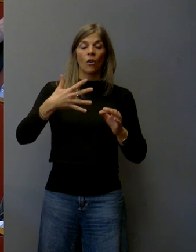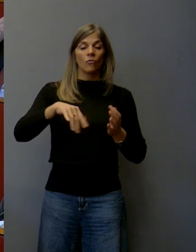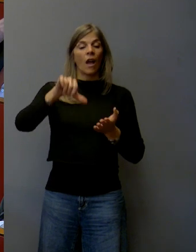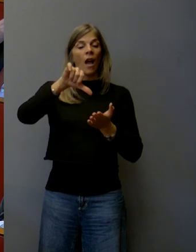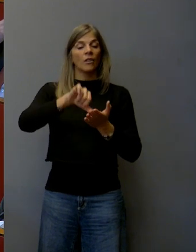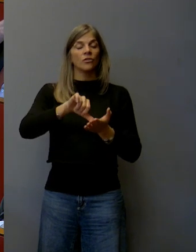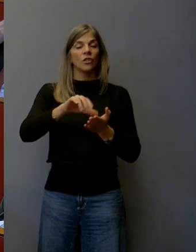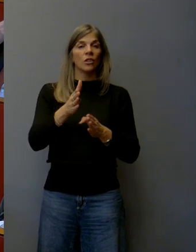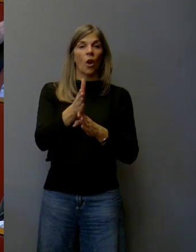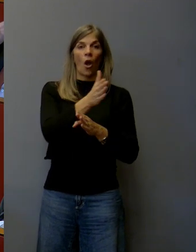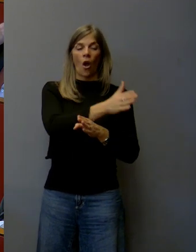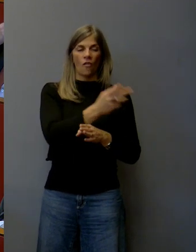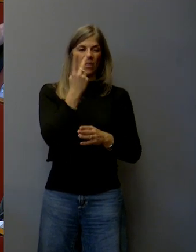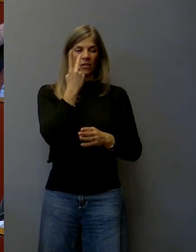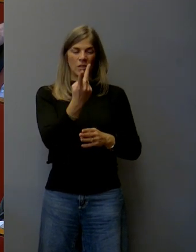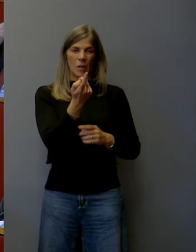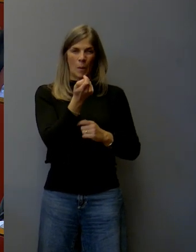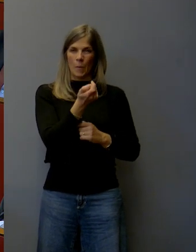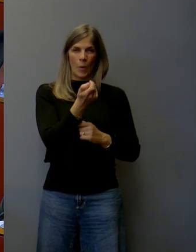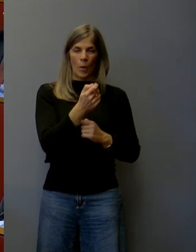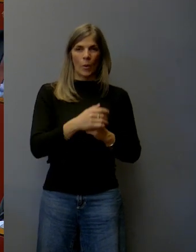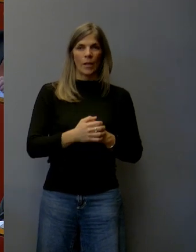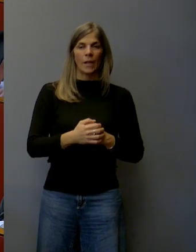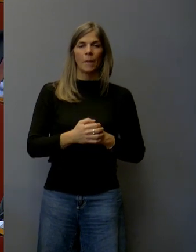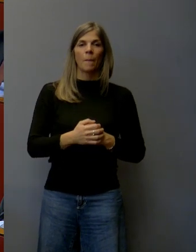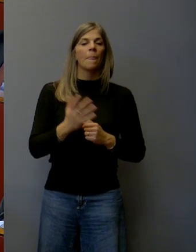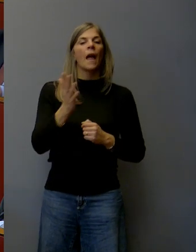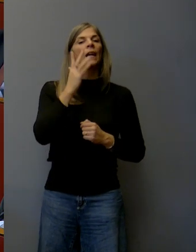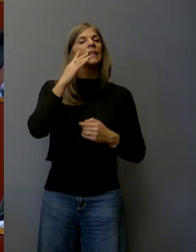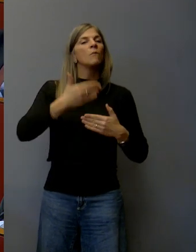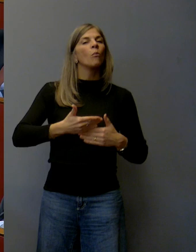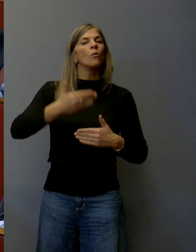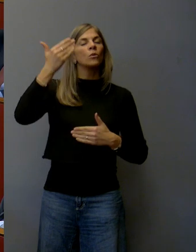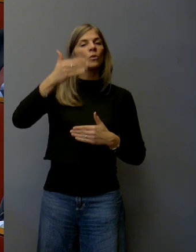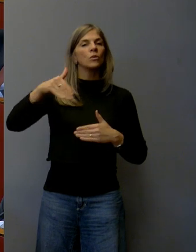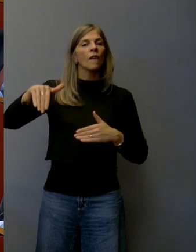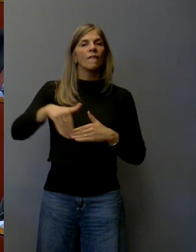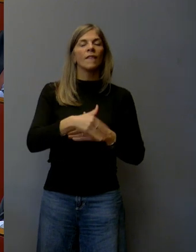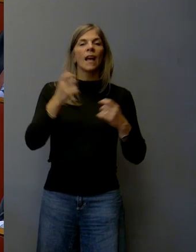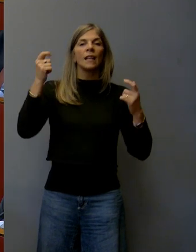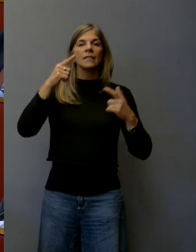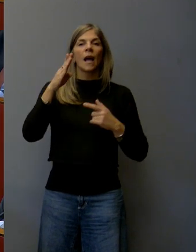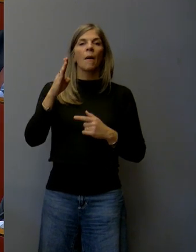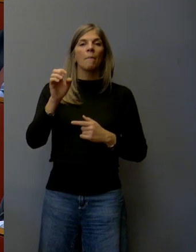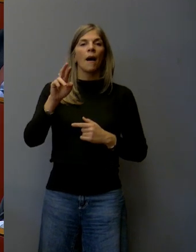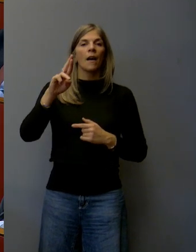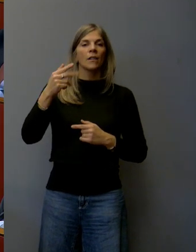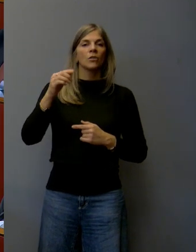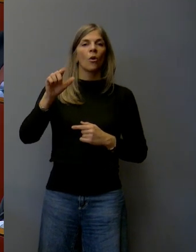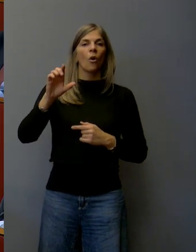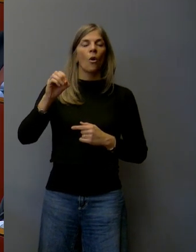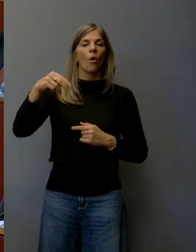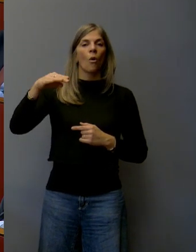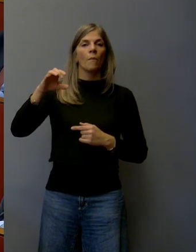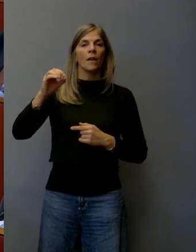po' carenti quindi in questo caso faccio riferimento al Muraglione di via San Bartolomeo del Fossato dove di nuovo abbiamo